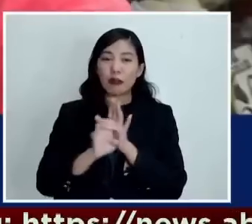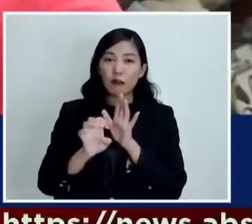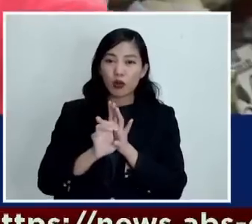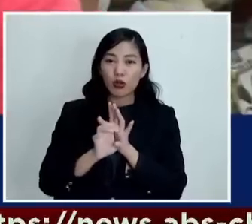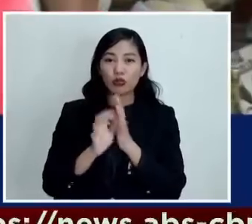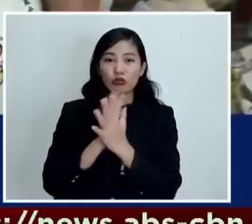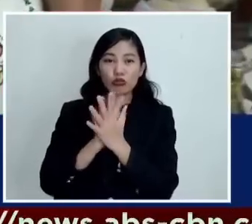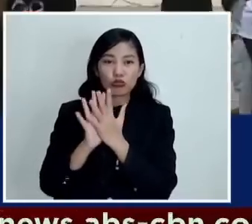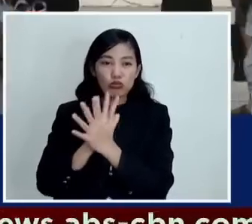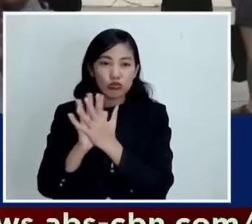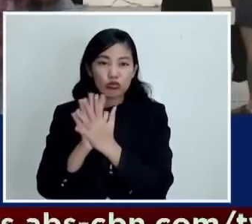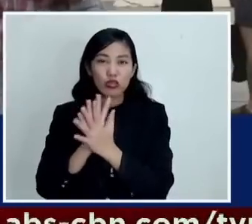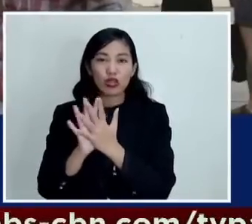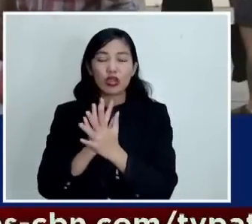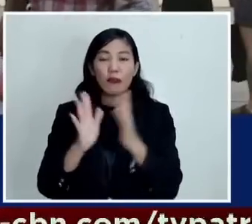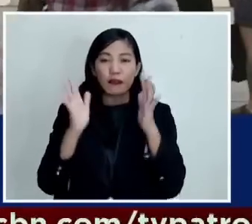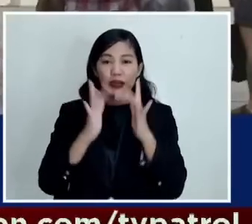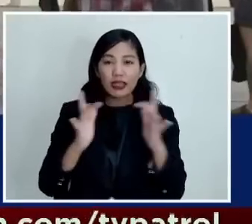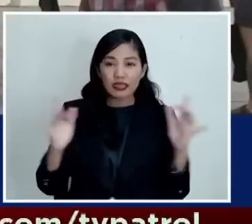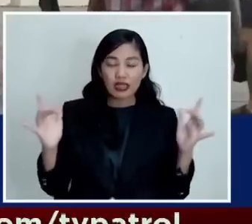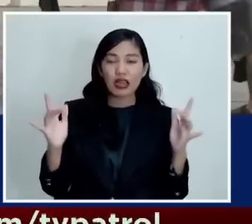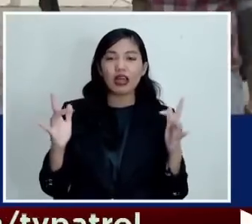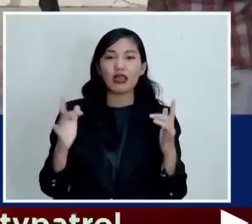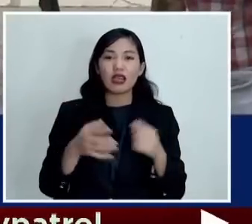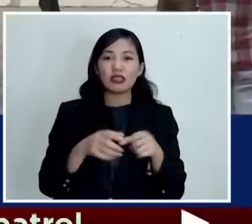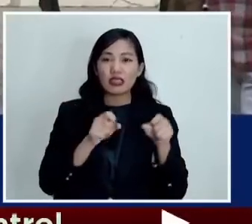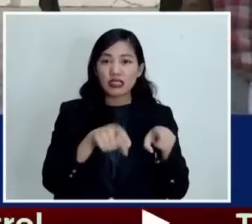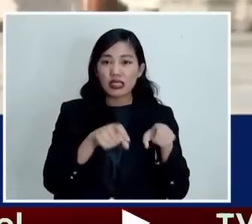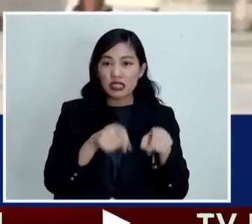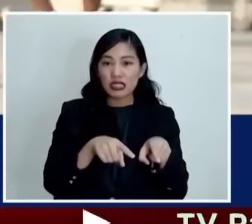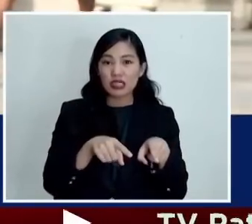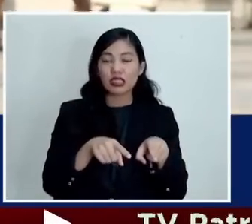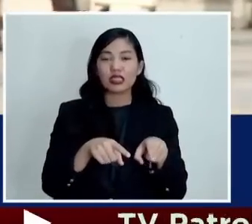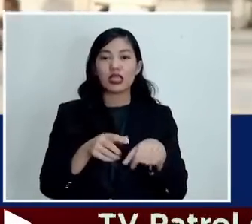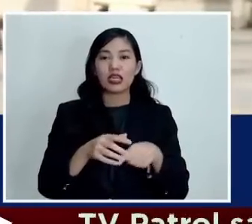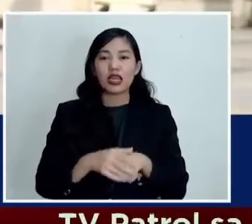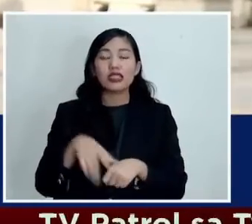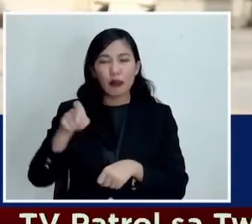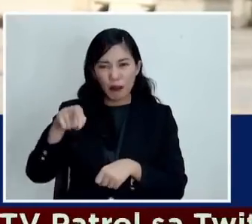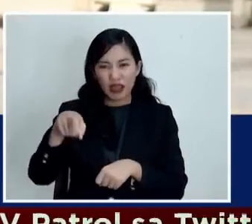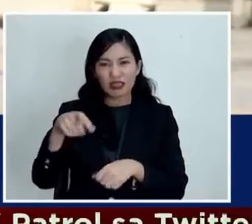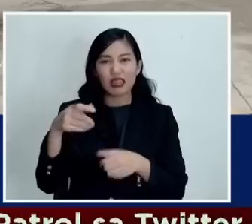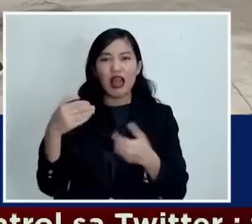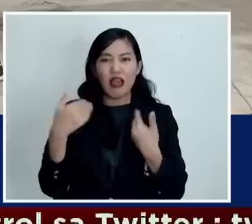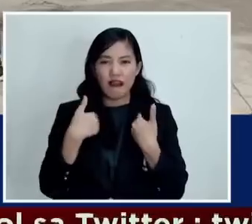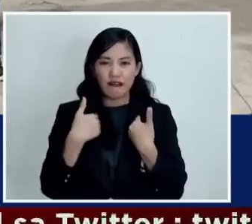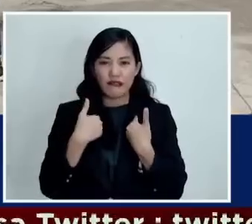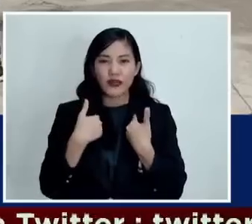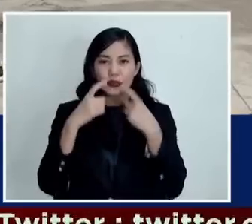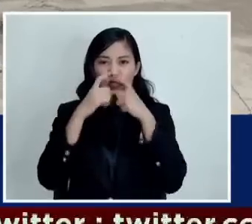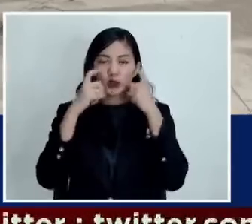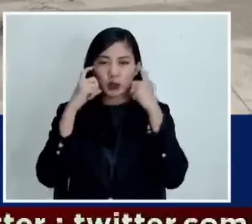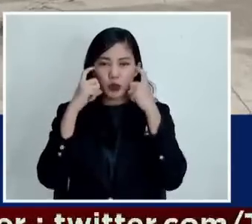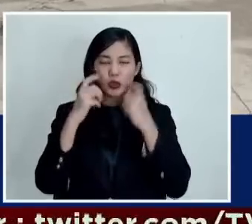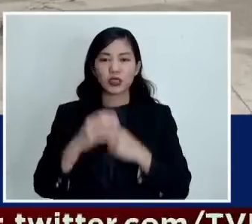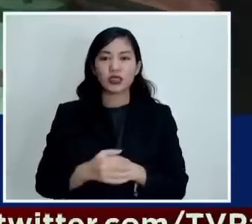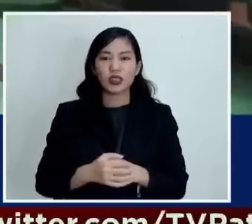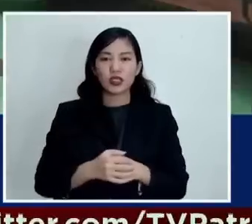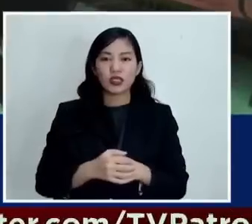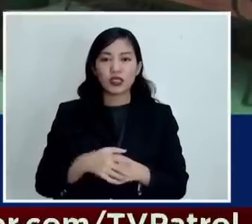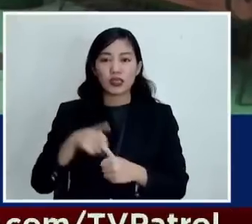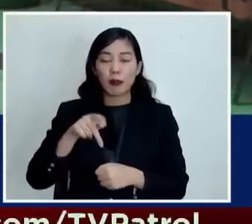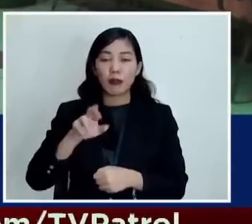Quiapo, lalo na tuwing pista ng itim na Nazareno, kailangan pa rin na naka-face mask. Sa isang theme park naman sa Santa Rosa,